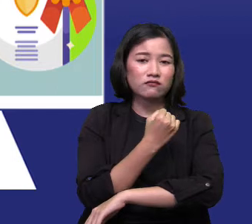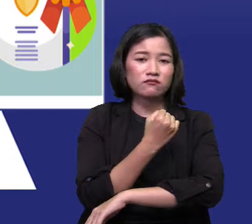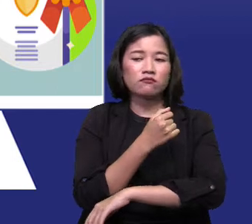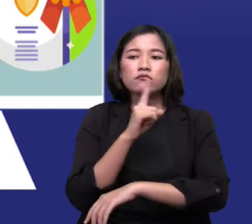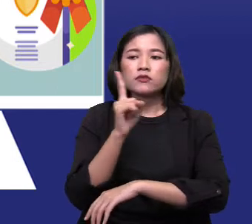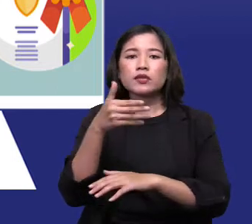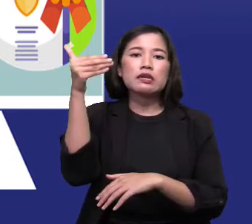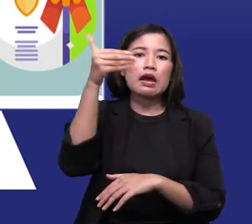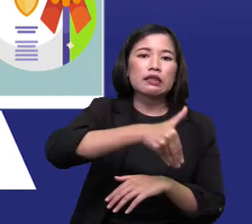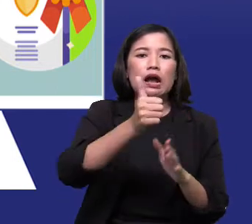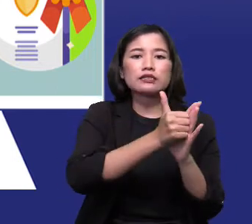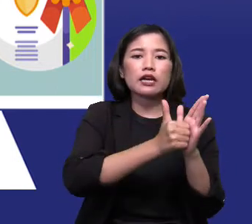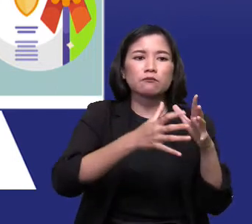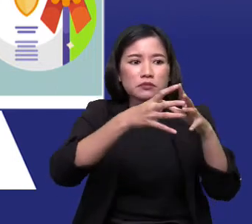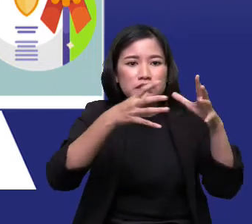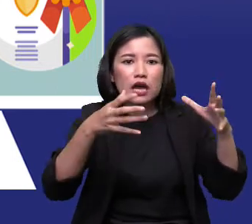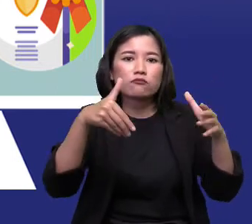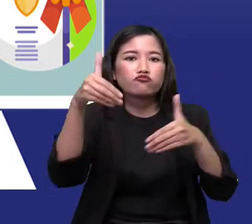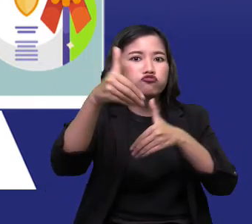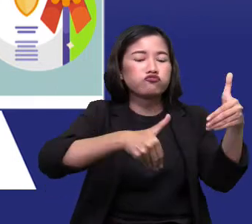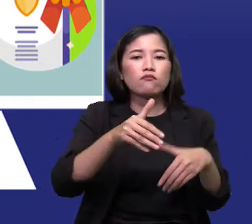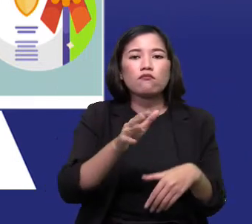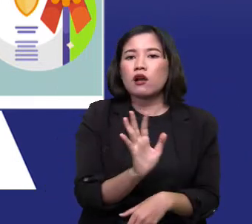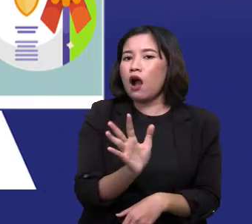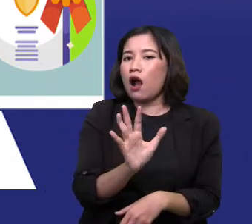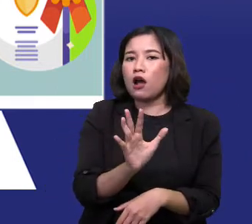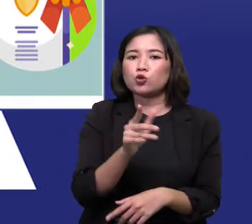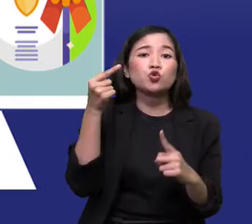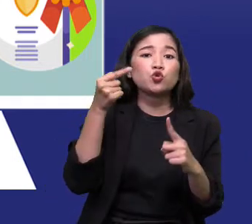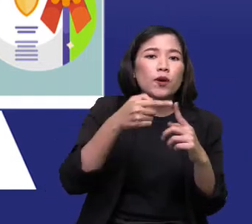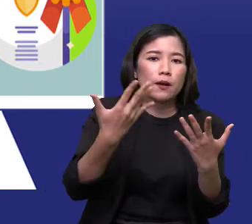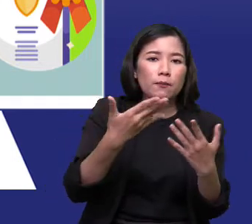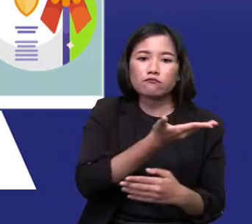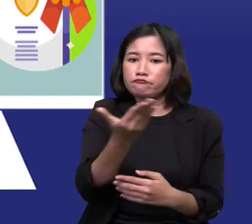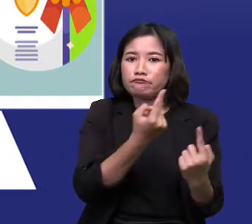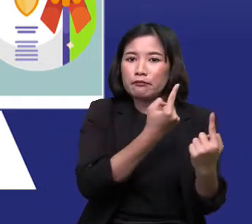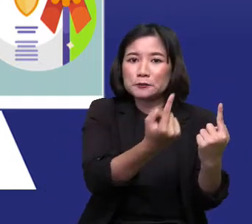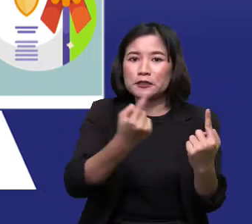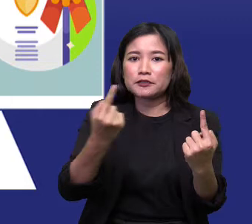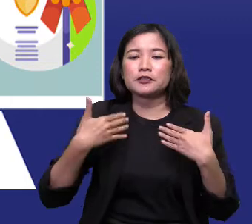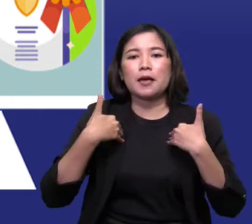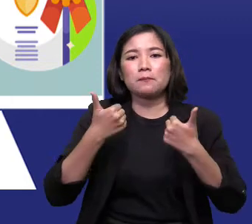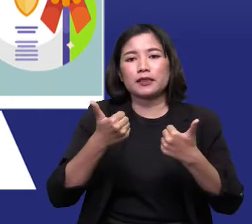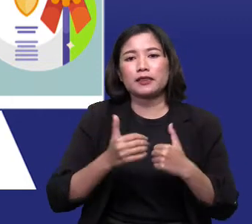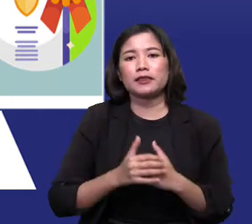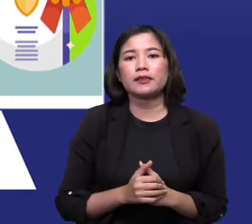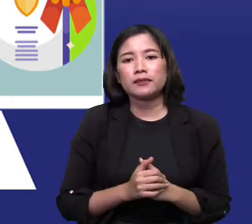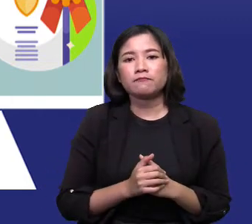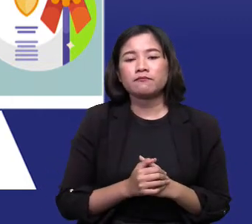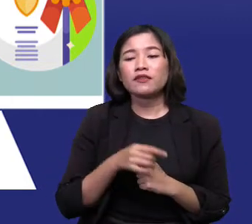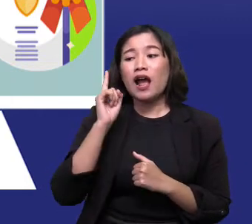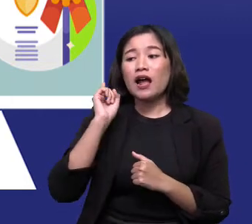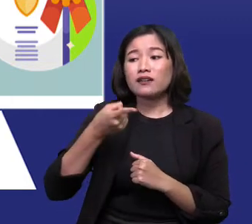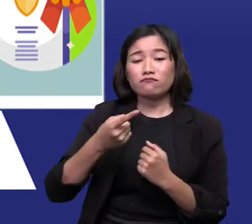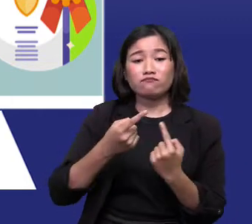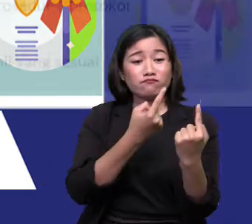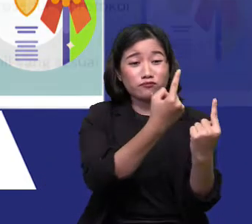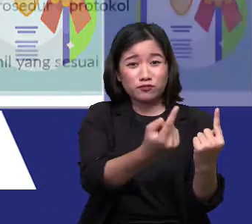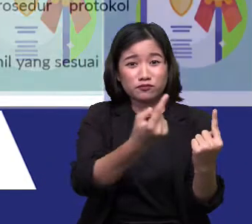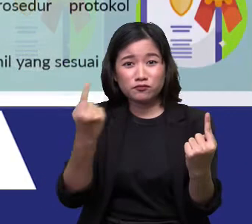demi keselamatan dan kesehatan masing-masing individu pemberlakuan skrining spesifik sesuai dengan